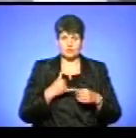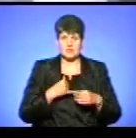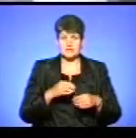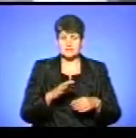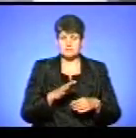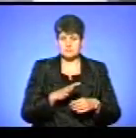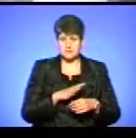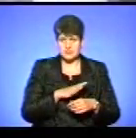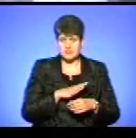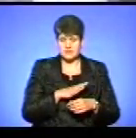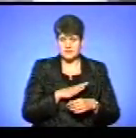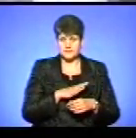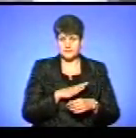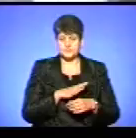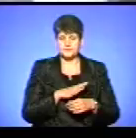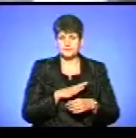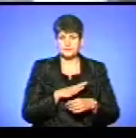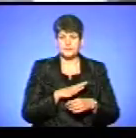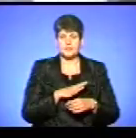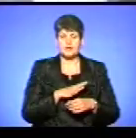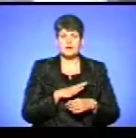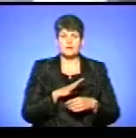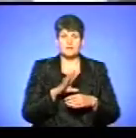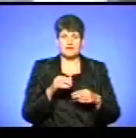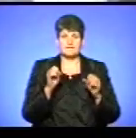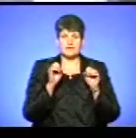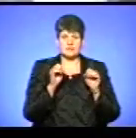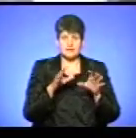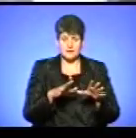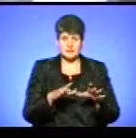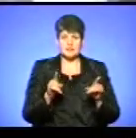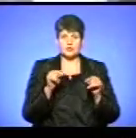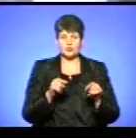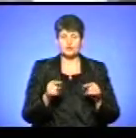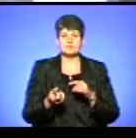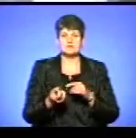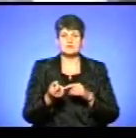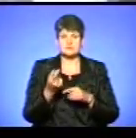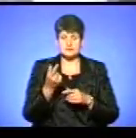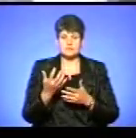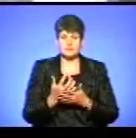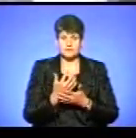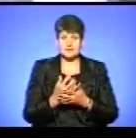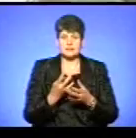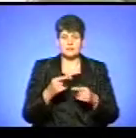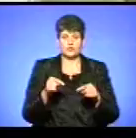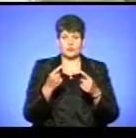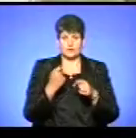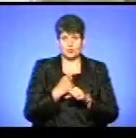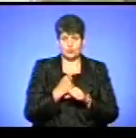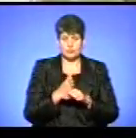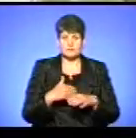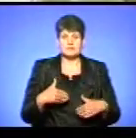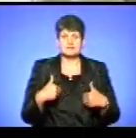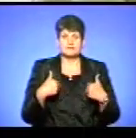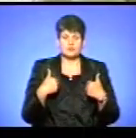день на підприємстві не залишилось продукції. Весь хлор ми віддали. Для того, щоб він з'явився, нам треба відновити роботу. Ми